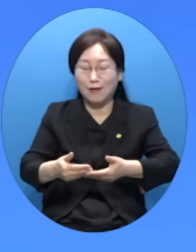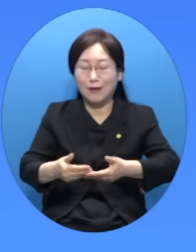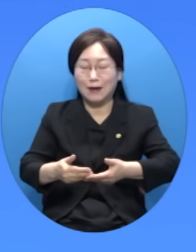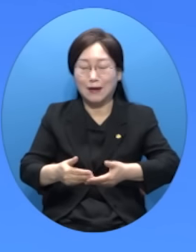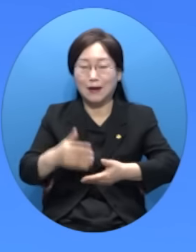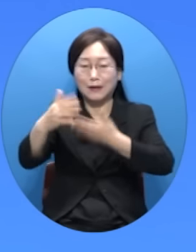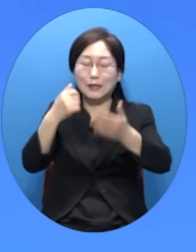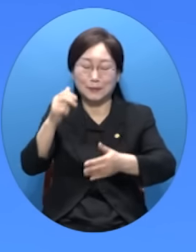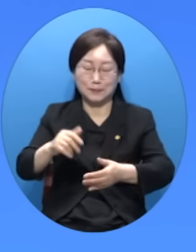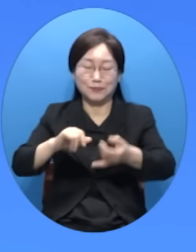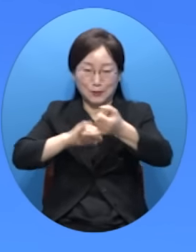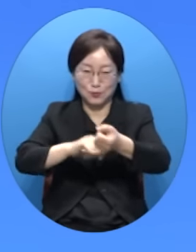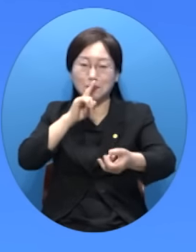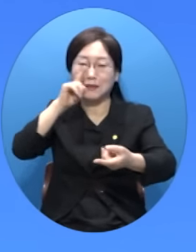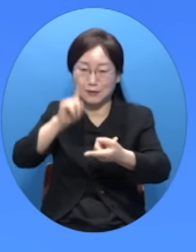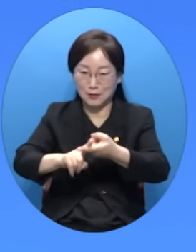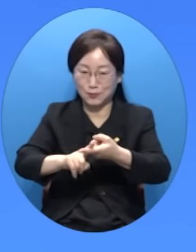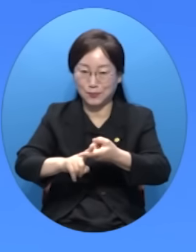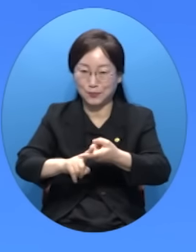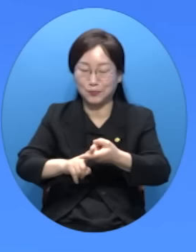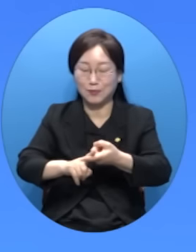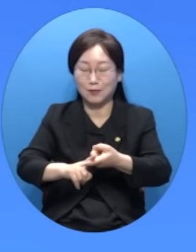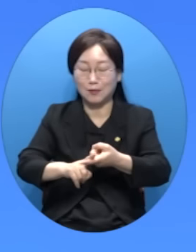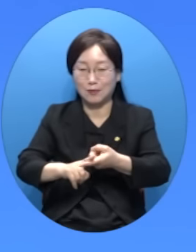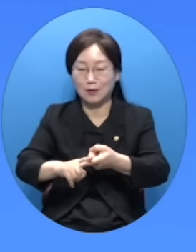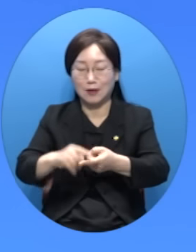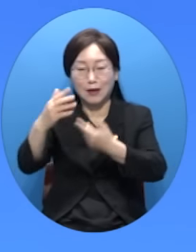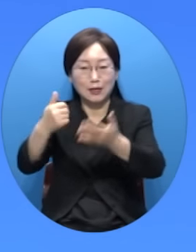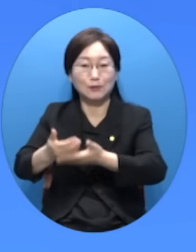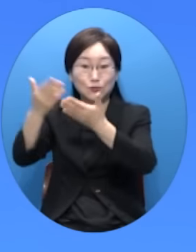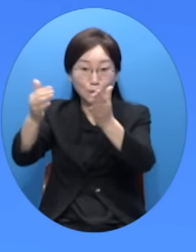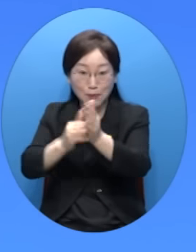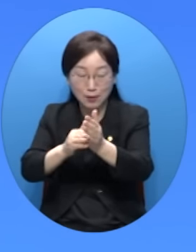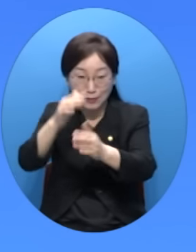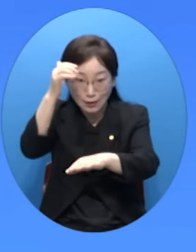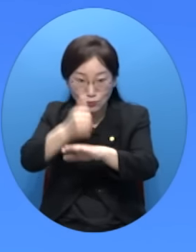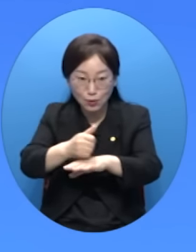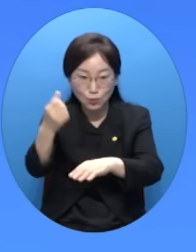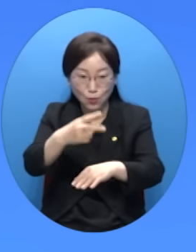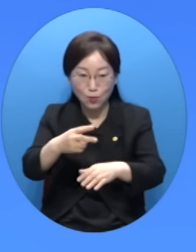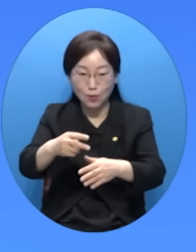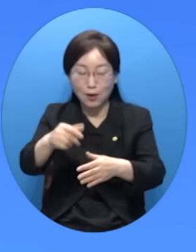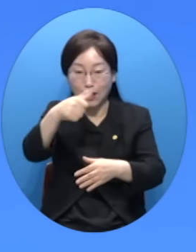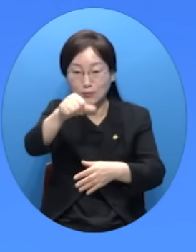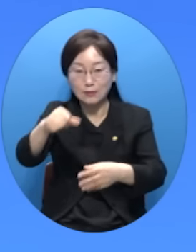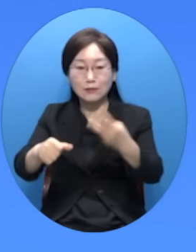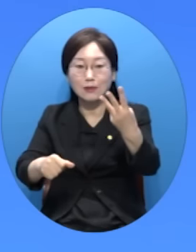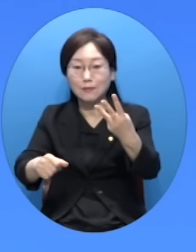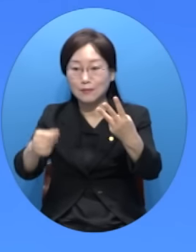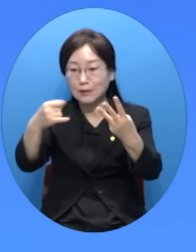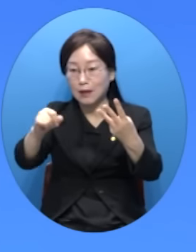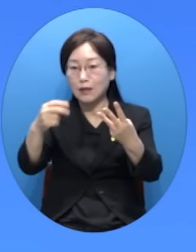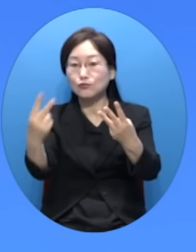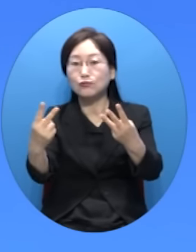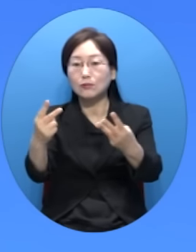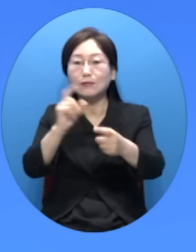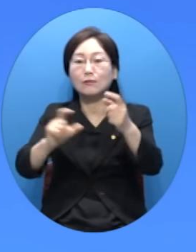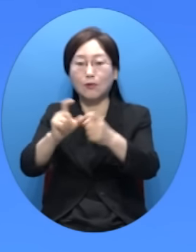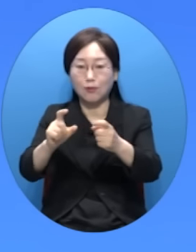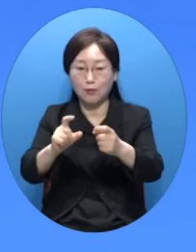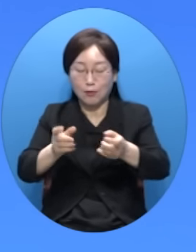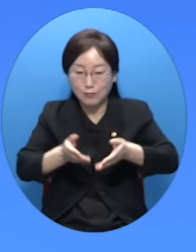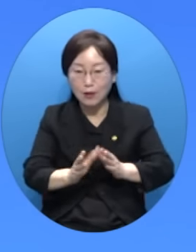아이가 없던 한나에게 삼남 이녀의 축복을 허락해 주신 것입니다. 그러니까 사무엘까지 치면